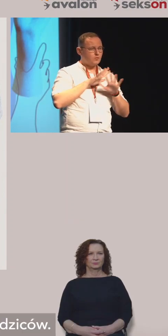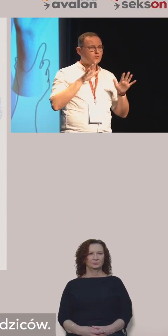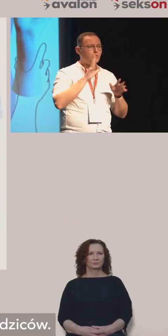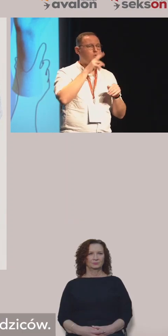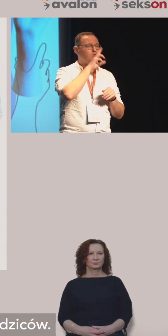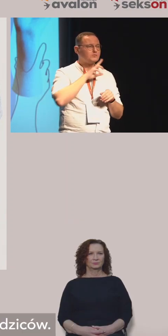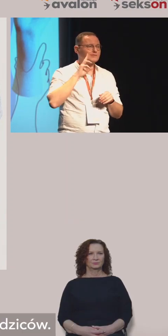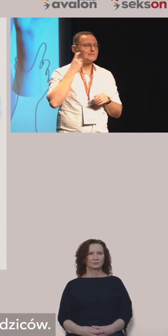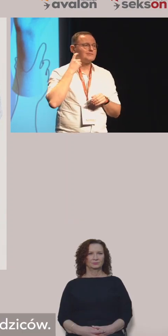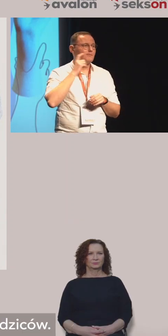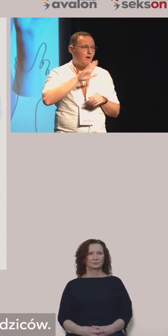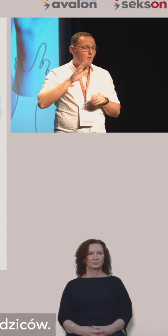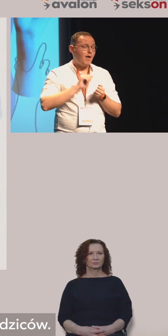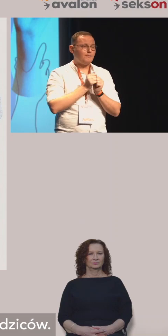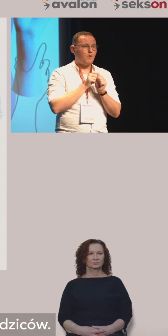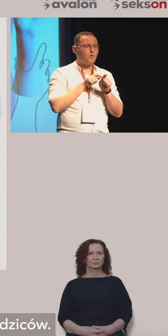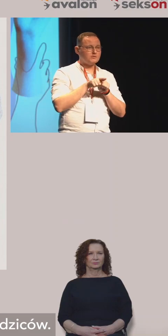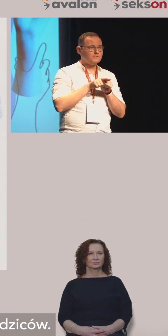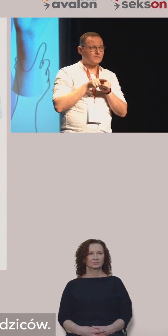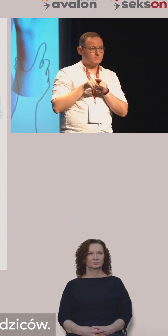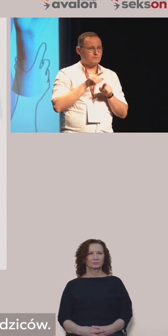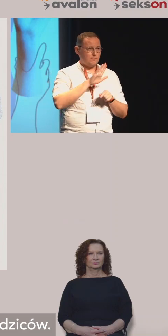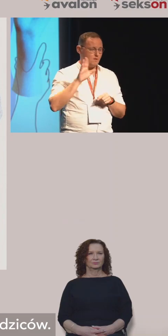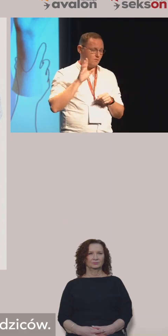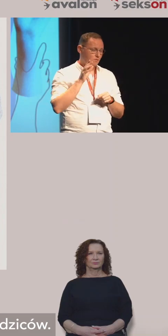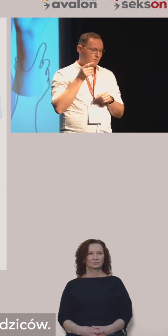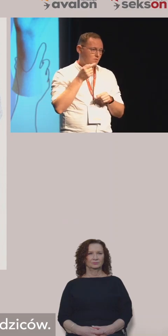90% osób głuchych tak naprawdę ma